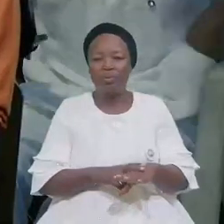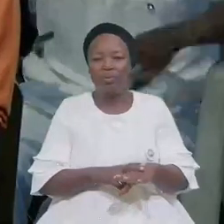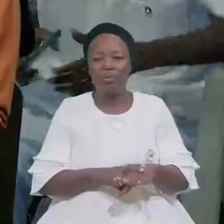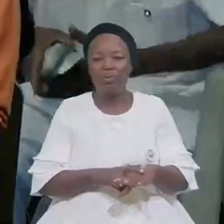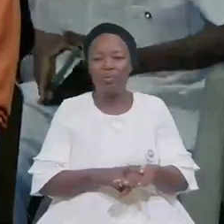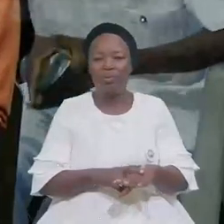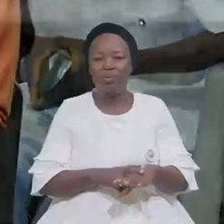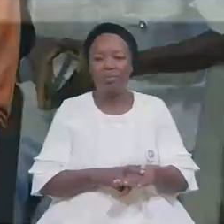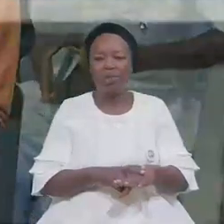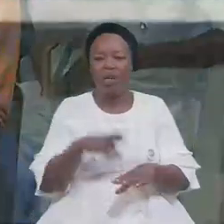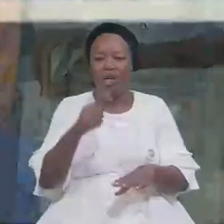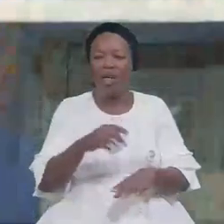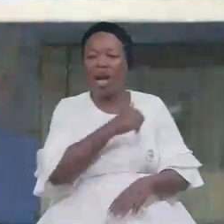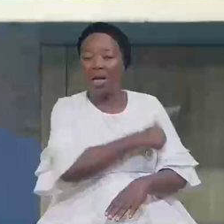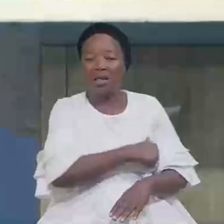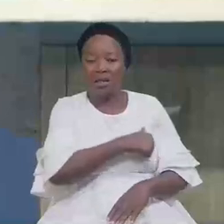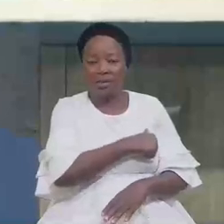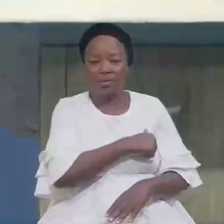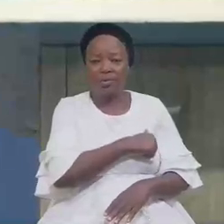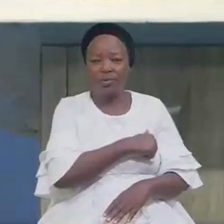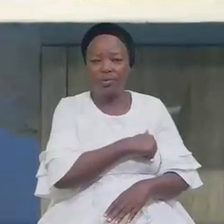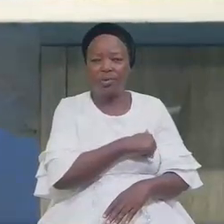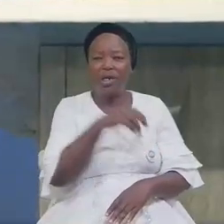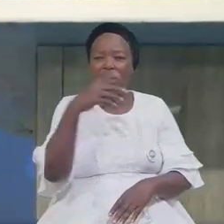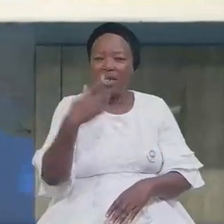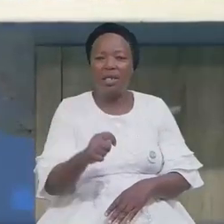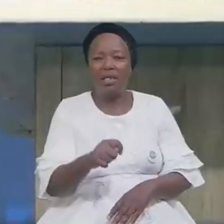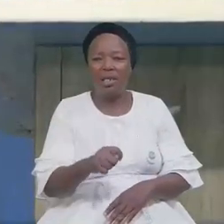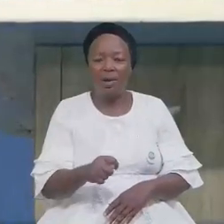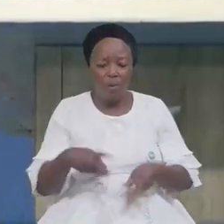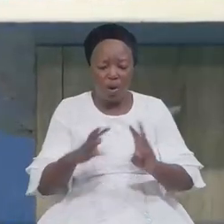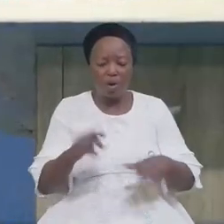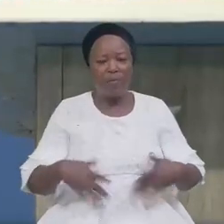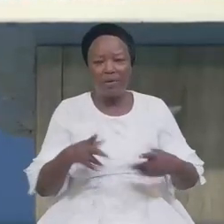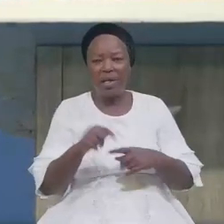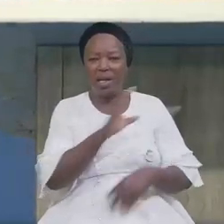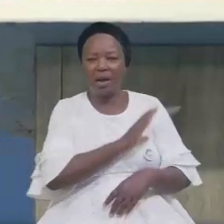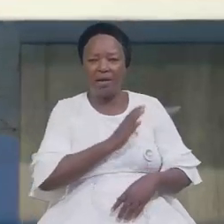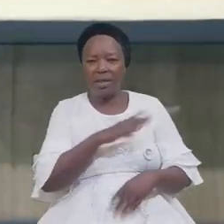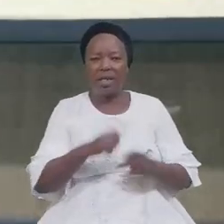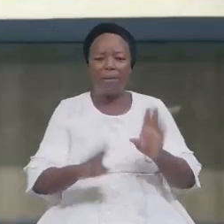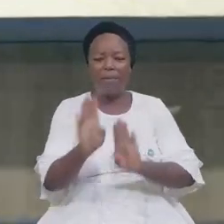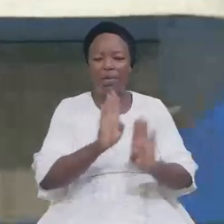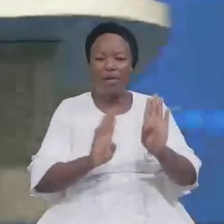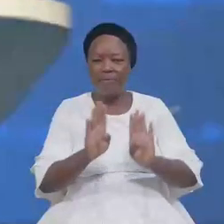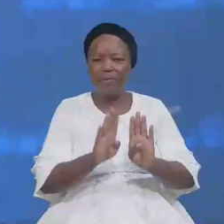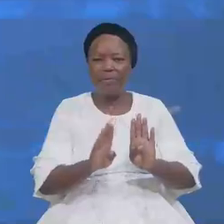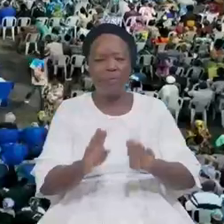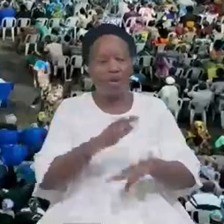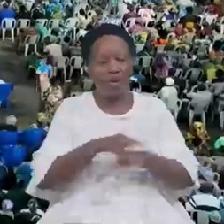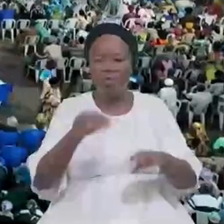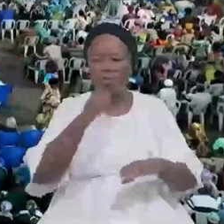Mais l'attitude. La disposition. Le caractère. Le comportement